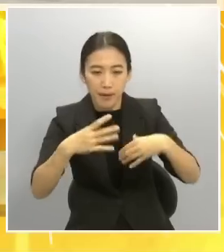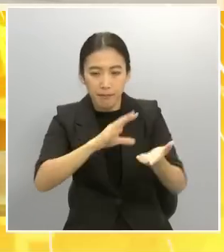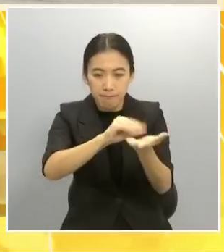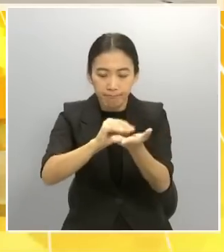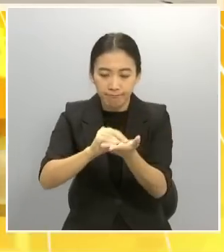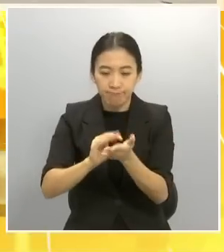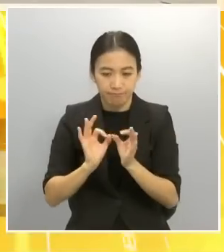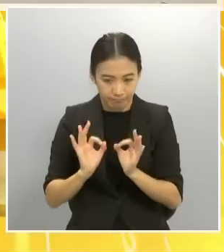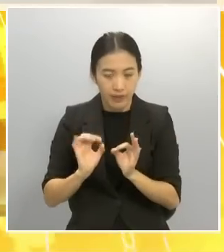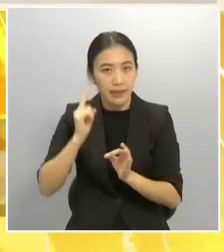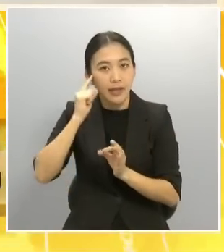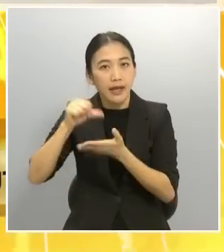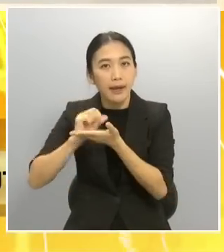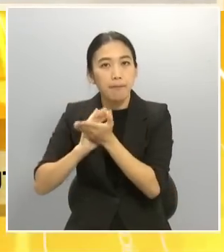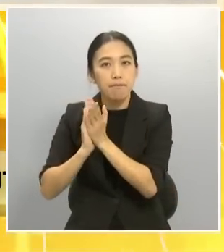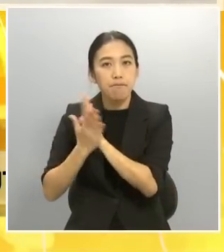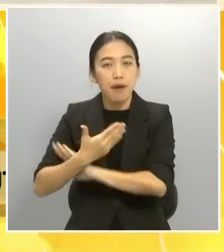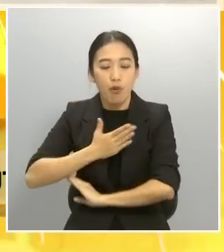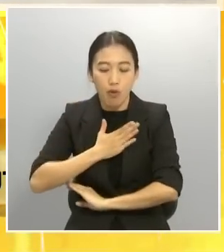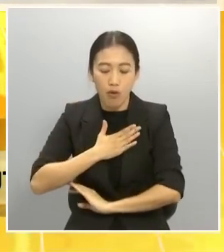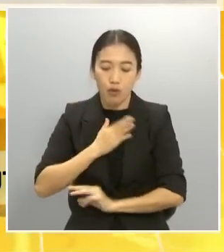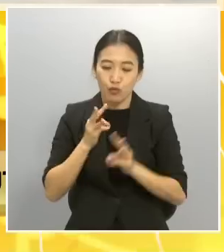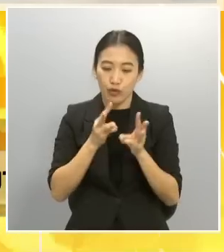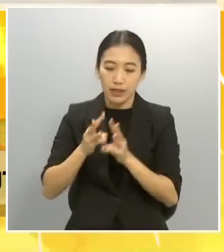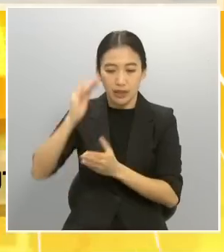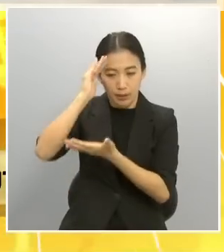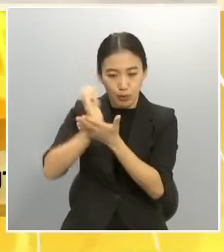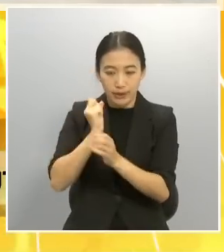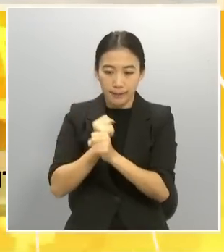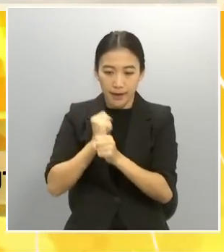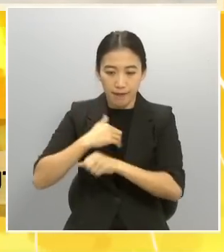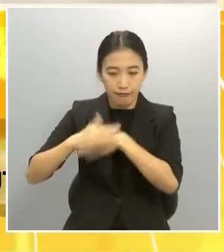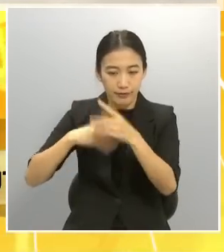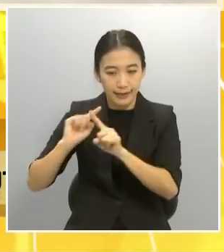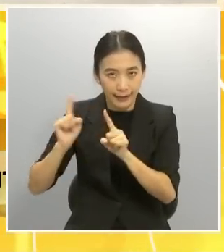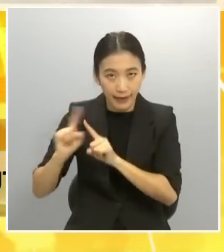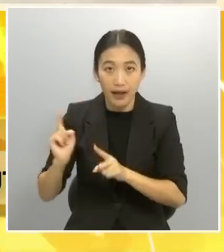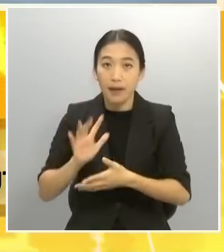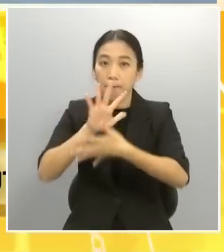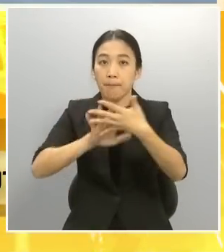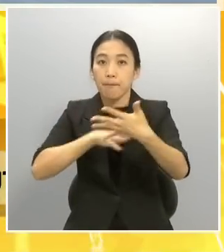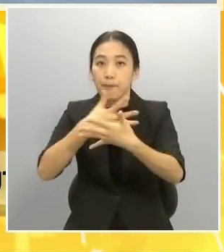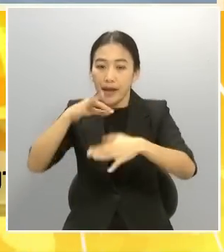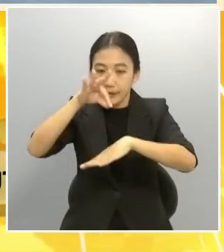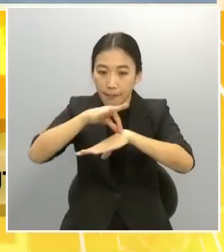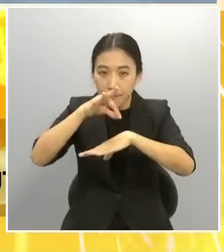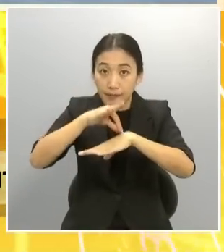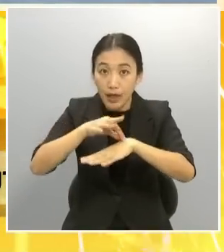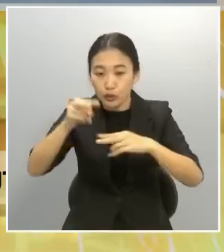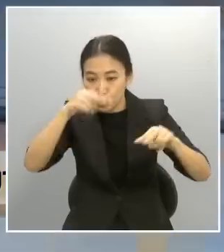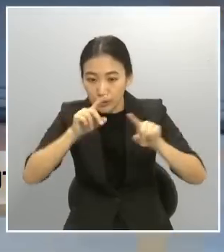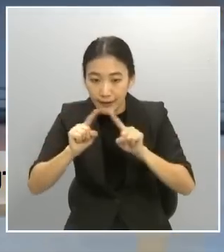มีการปรับปรุงในการปฏิบัติหน้าที่นะปรับปรุงในเรื่องของแผนการตั้งจุดตรวจสุดจุดสกัดดังกล่าวนะ